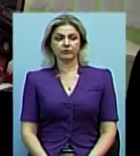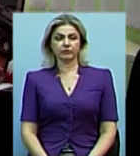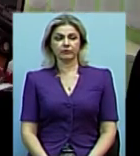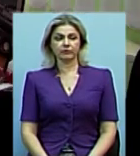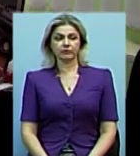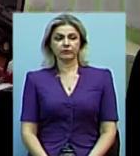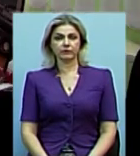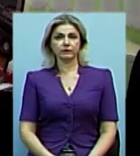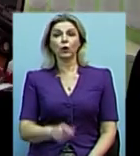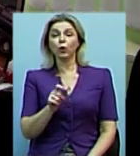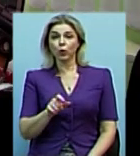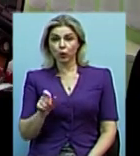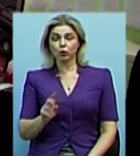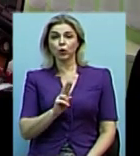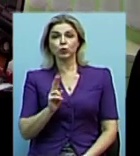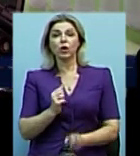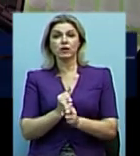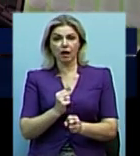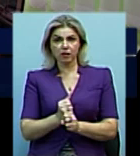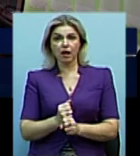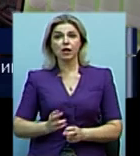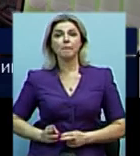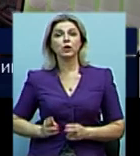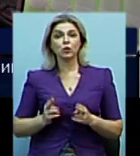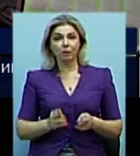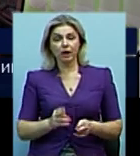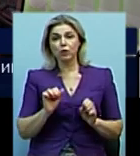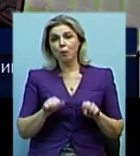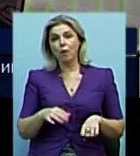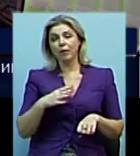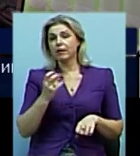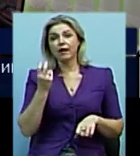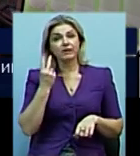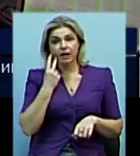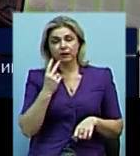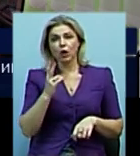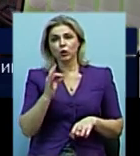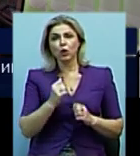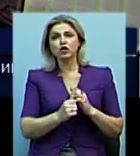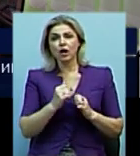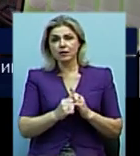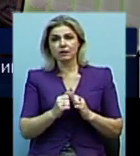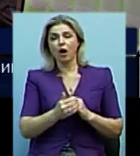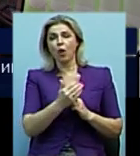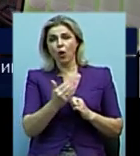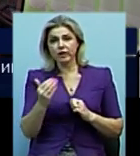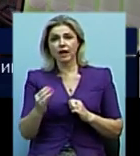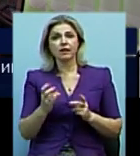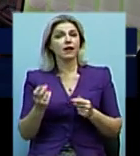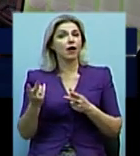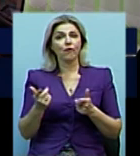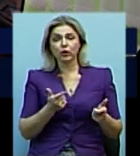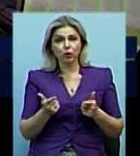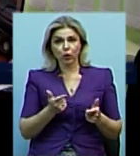Ну, люди, которые совершают преступления, может быть, не всегда, но зачастую они готовы к тому. Люди, які скоюють злочини, може бути